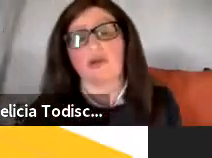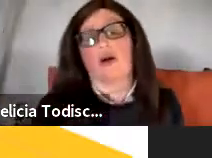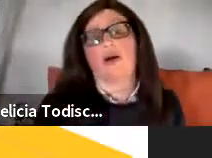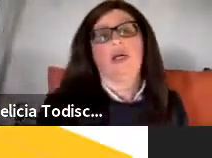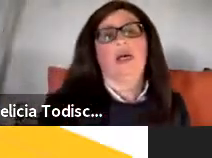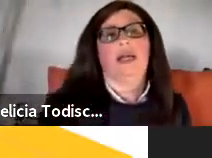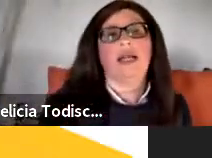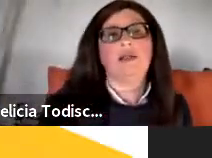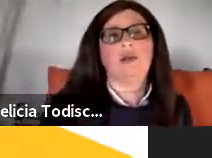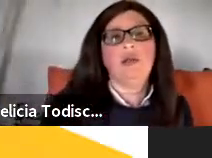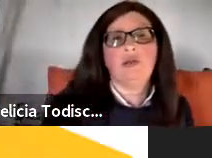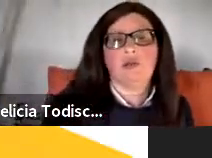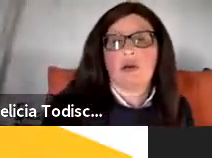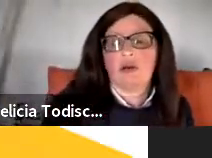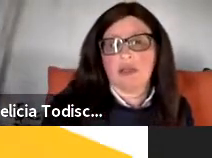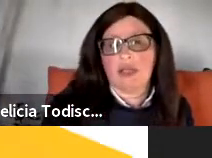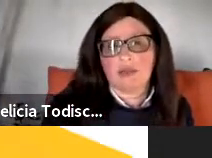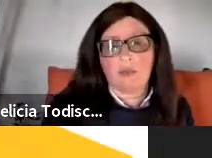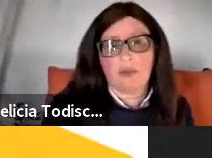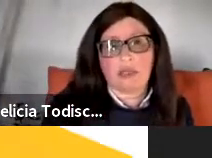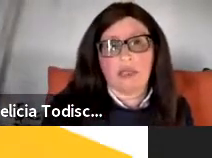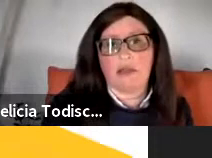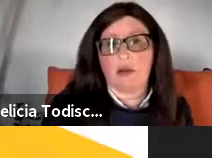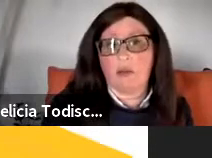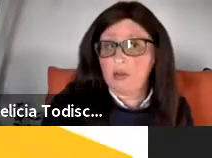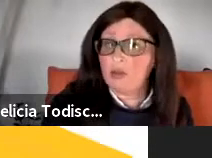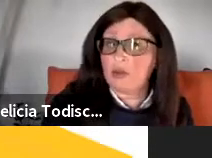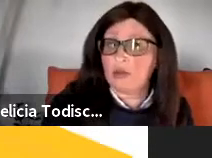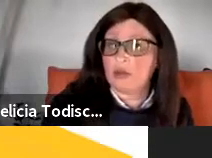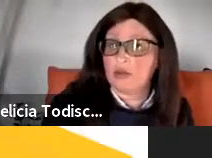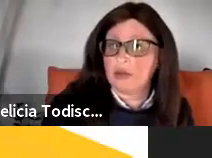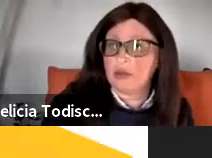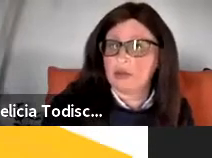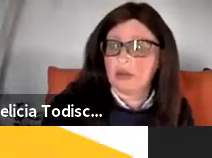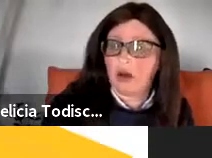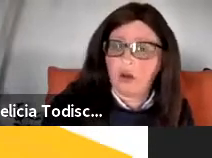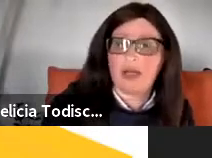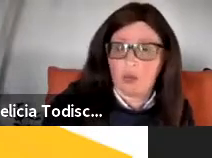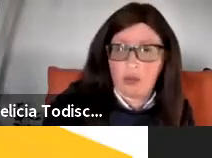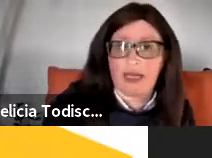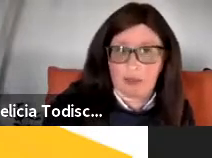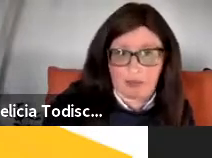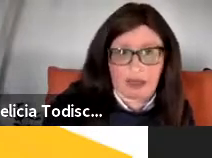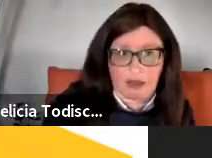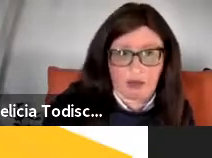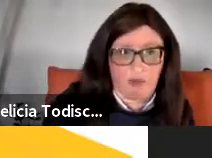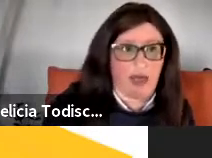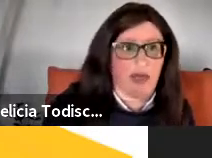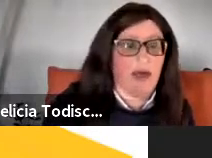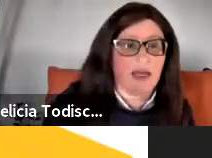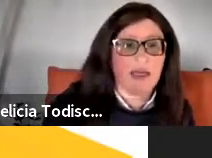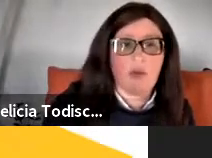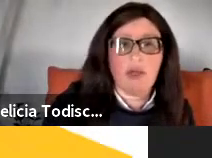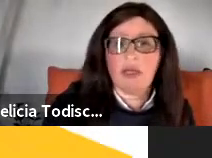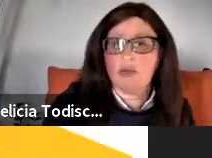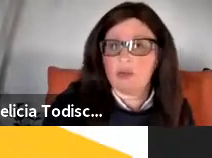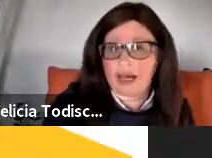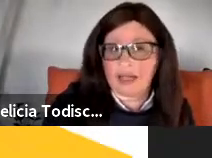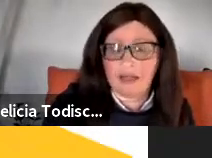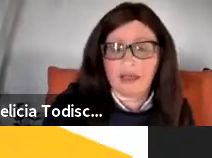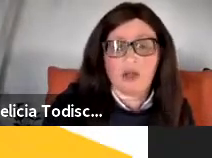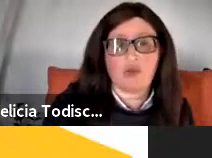ci sono. L'altro aiuto, l'altro post-it, quando ho una guida che parla con me, anche